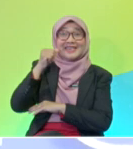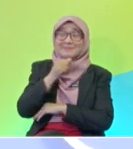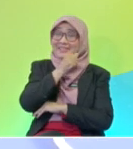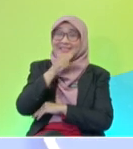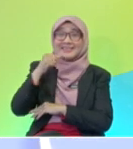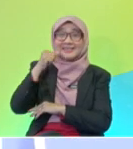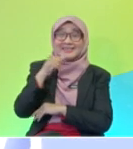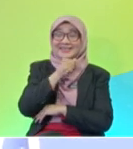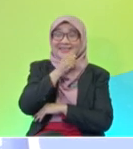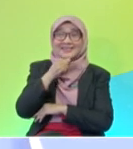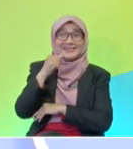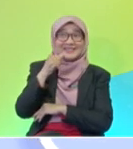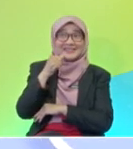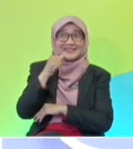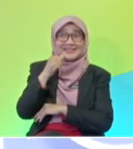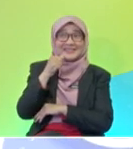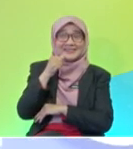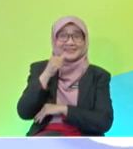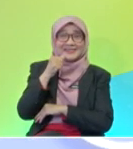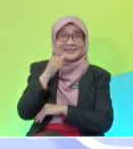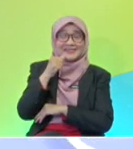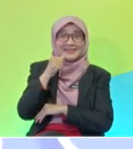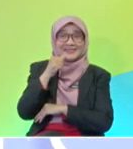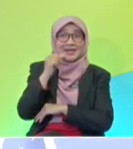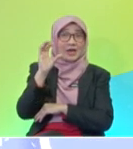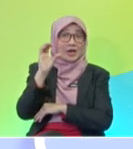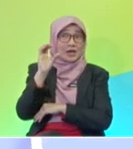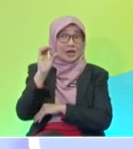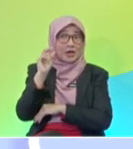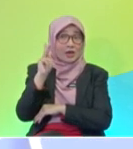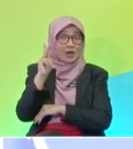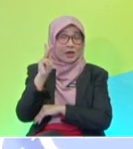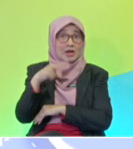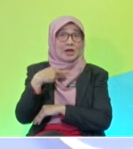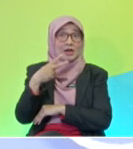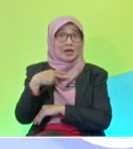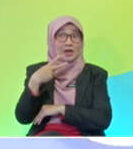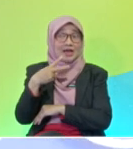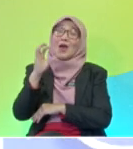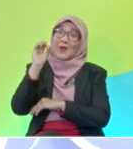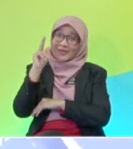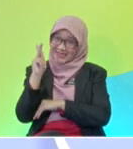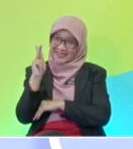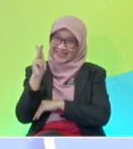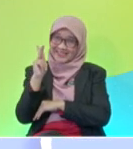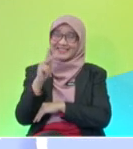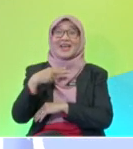Amina Amina okey tak Wah dia